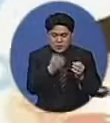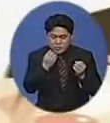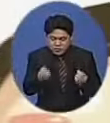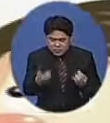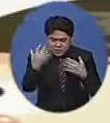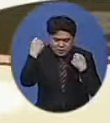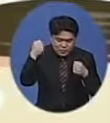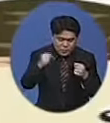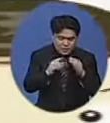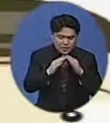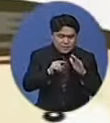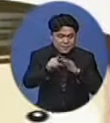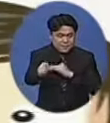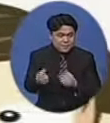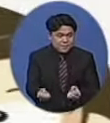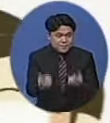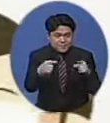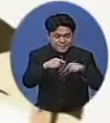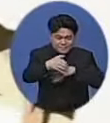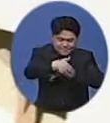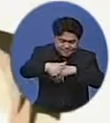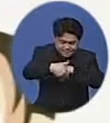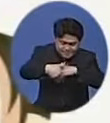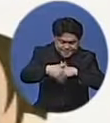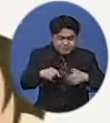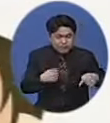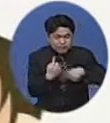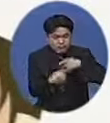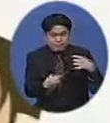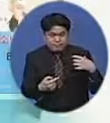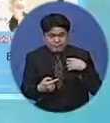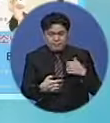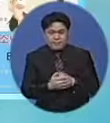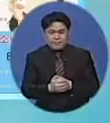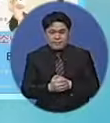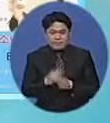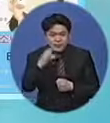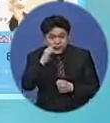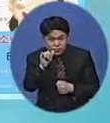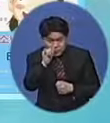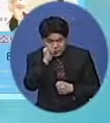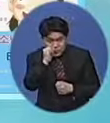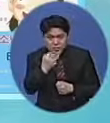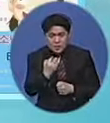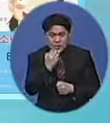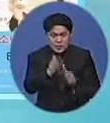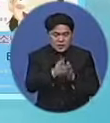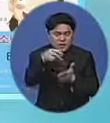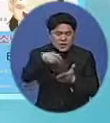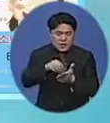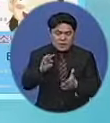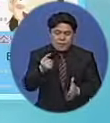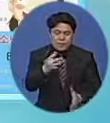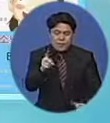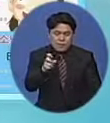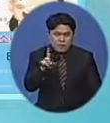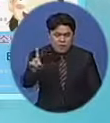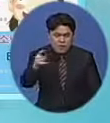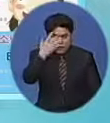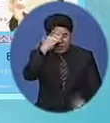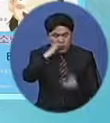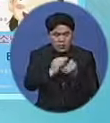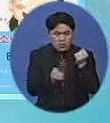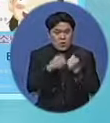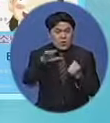공연, 야외 행사를 함께 기획하고 진행하게 됩니다. 자세한 사항은 서울시립 보람의 청소년 수련관으로